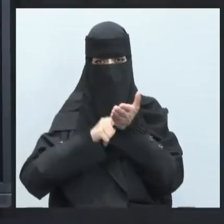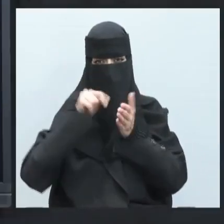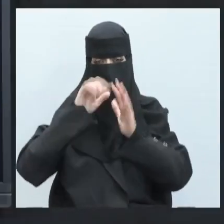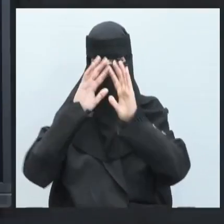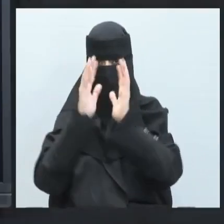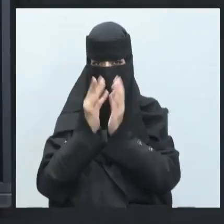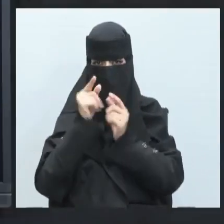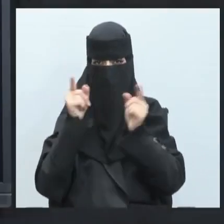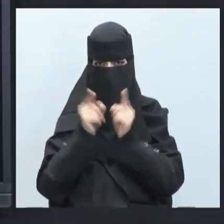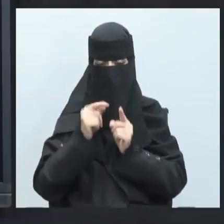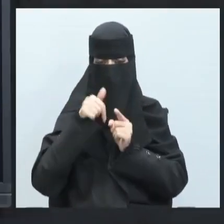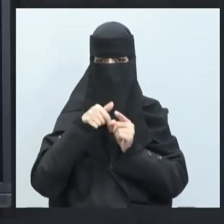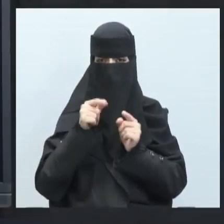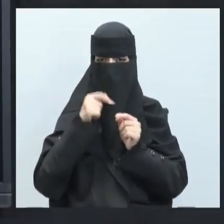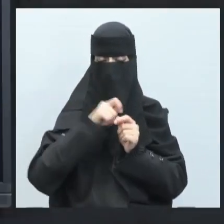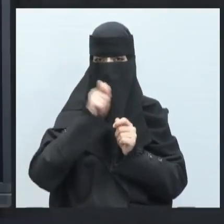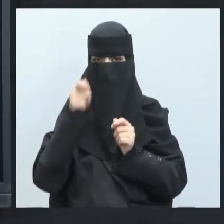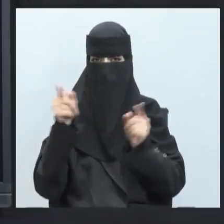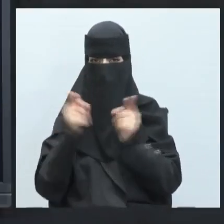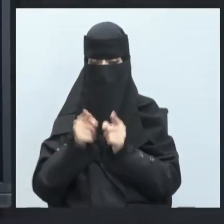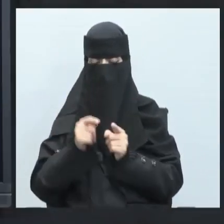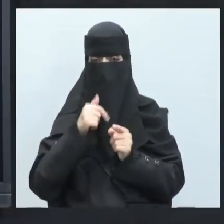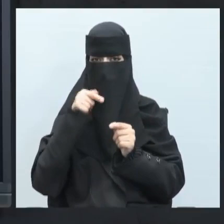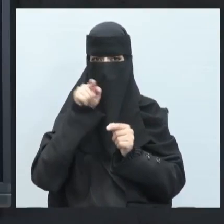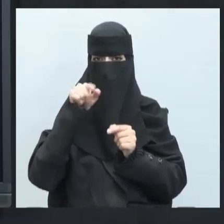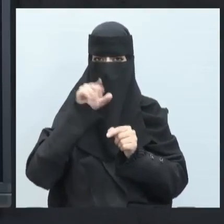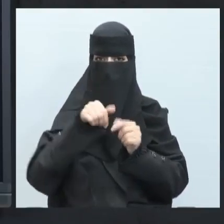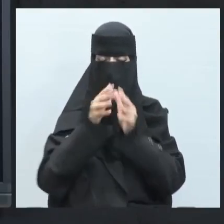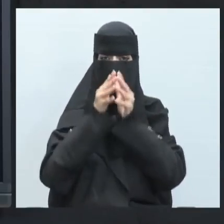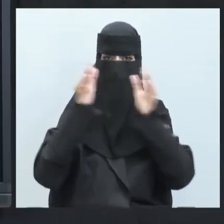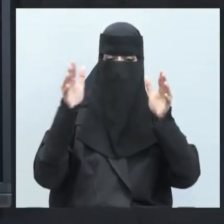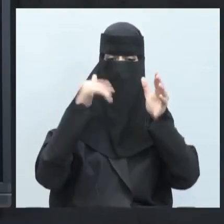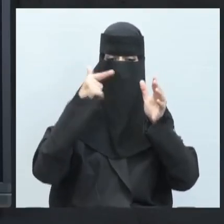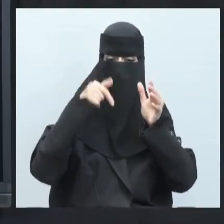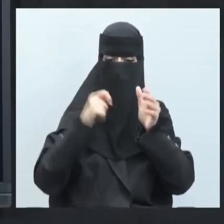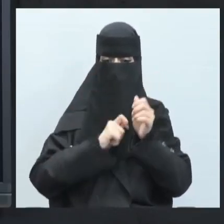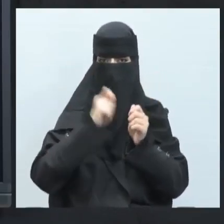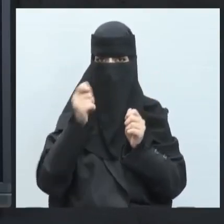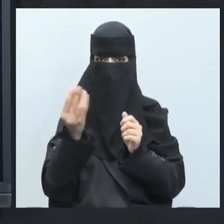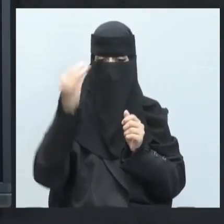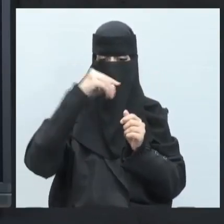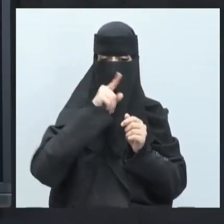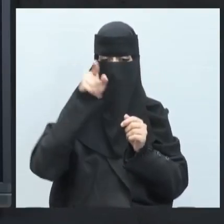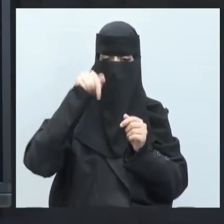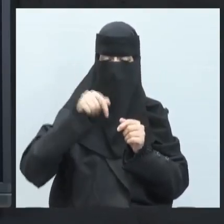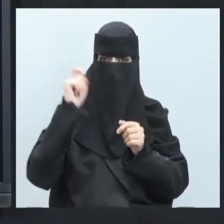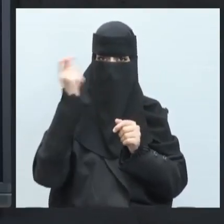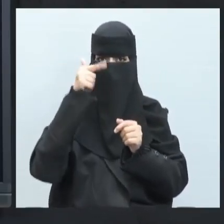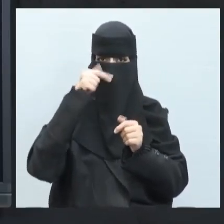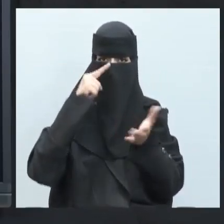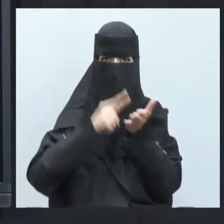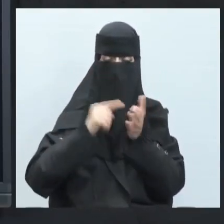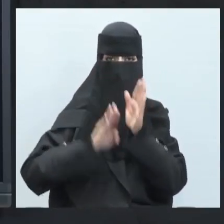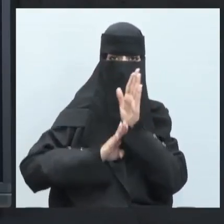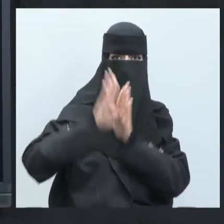شكل قصير الاجل قد يكون الربح محدود ولكن حينما نعظم الايرادات هذا هنالك فرصه ان